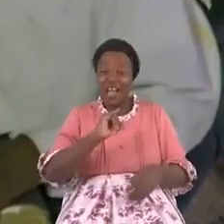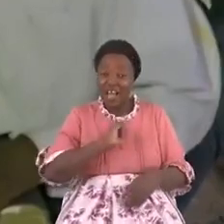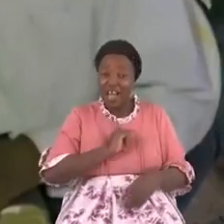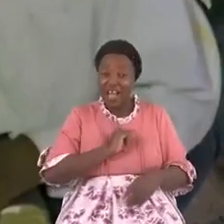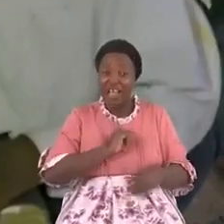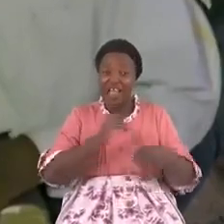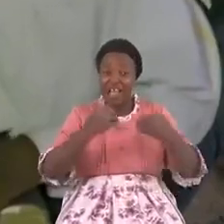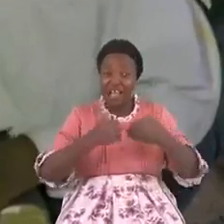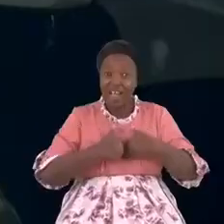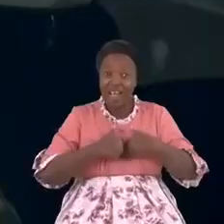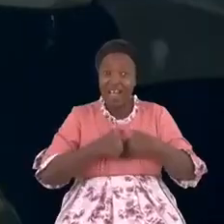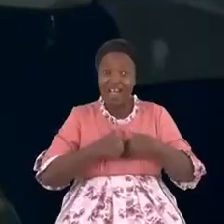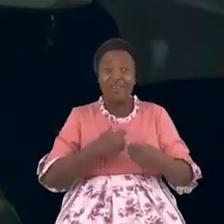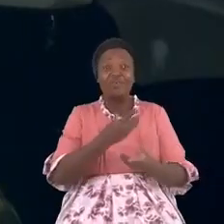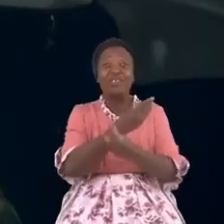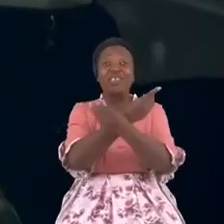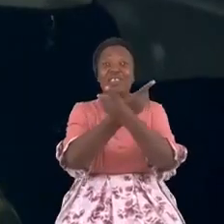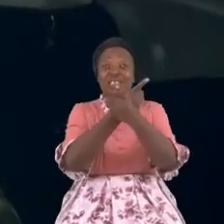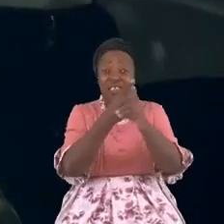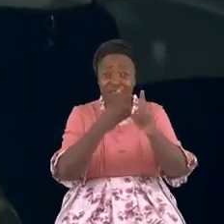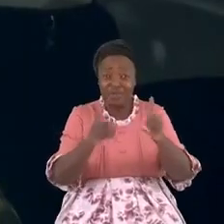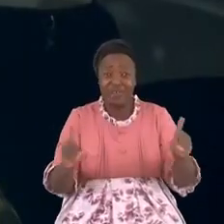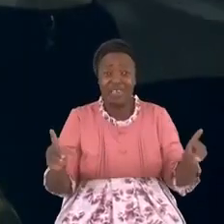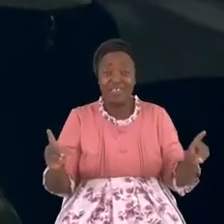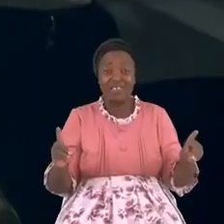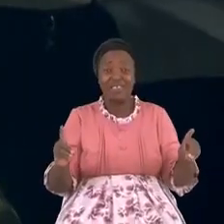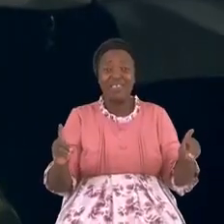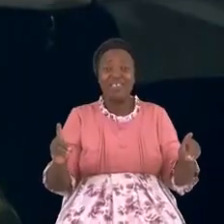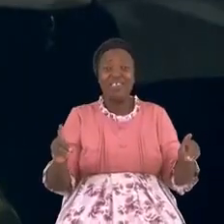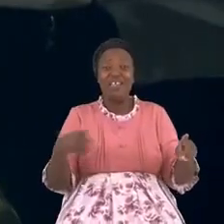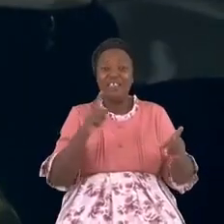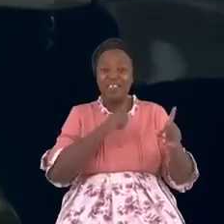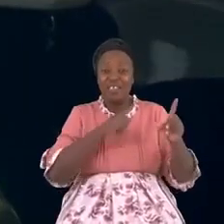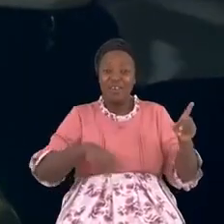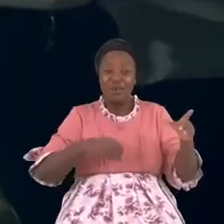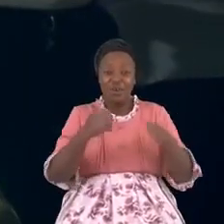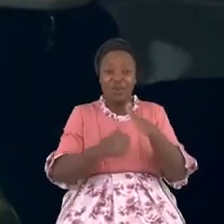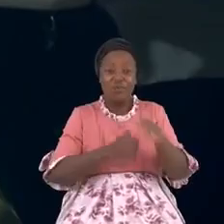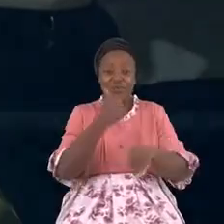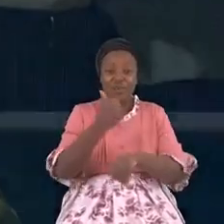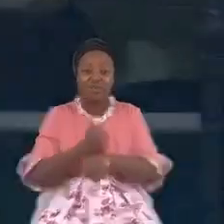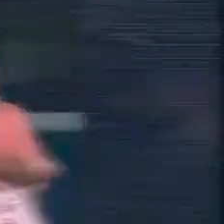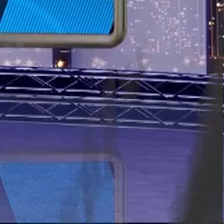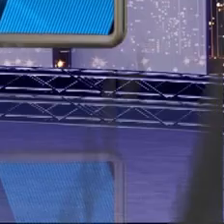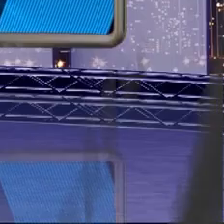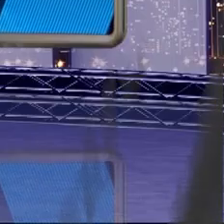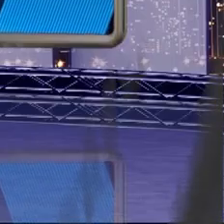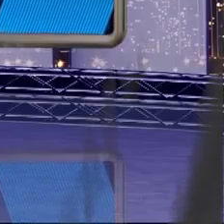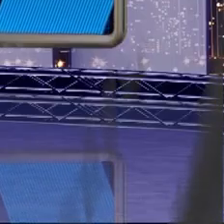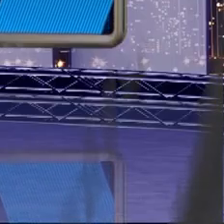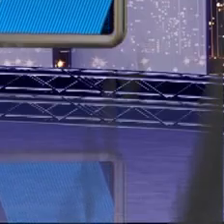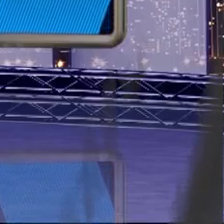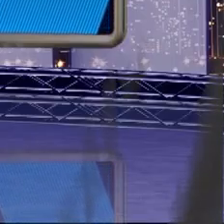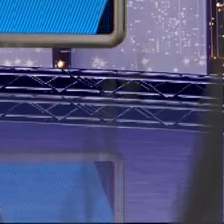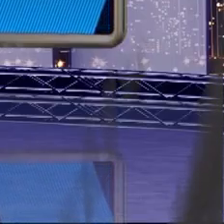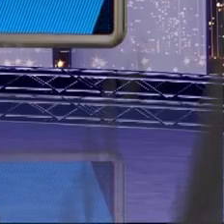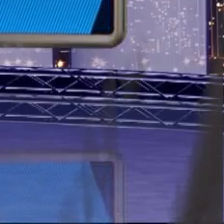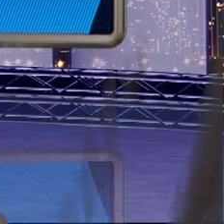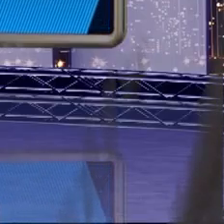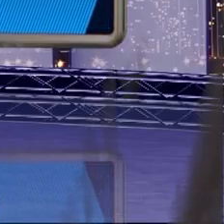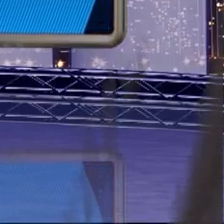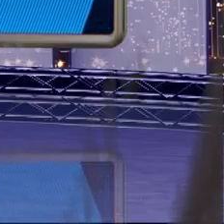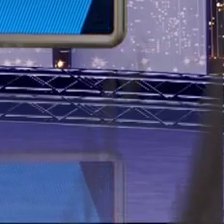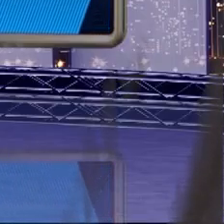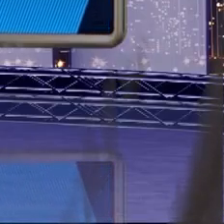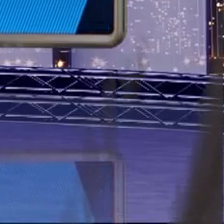Asị m na enwere m nnapụta. Onye nwanyị mee ka o guzosi ike na ndụ gị n'aha Jizọs. Ụzọ